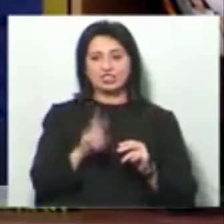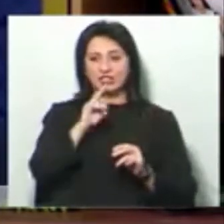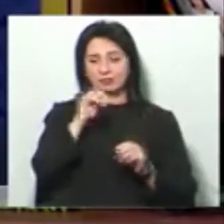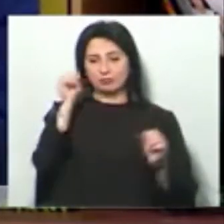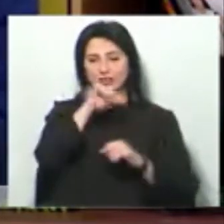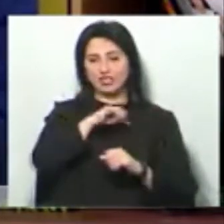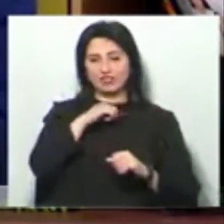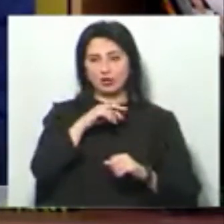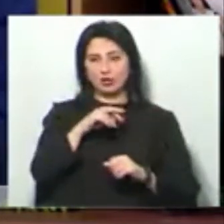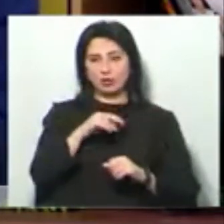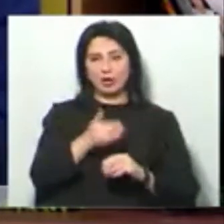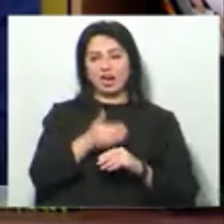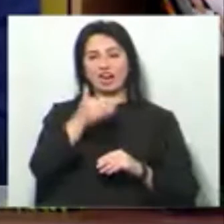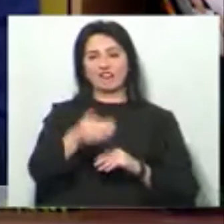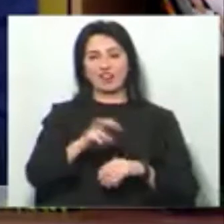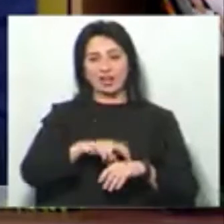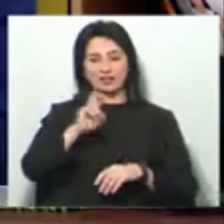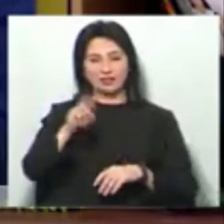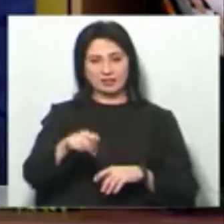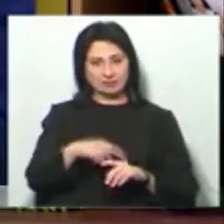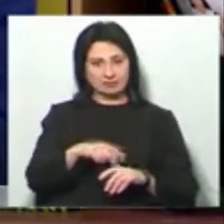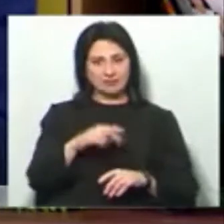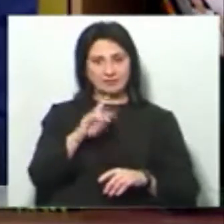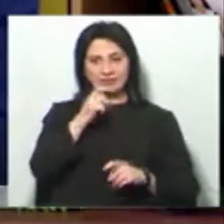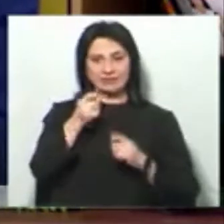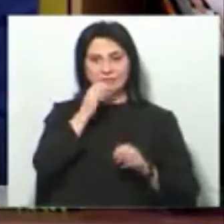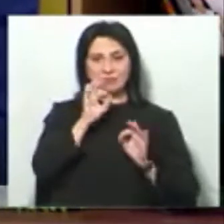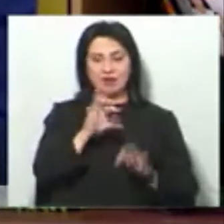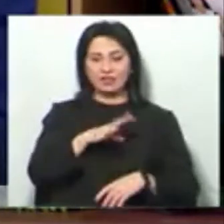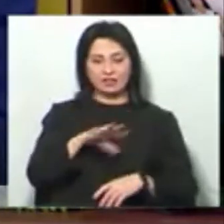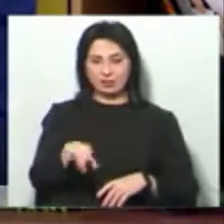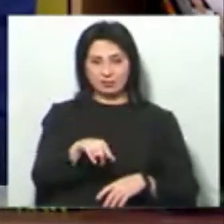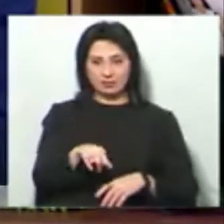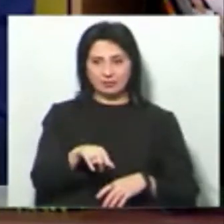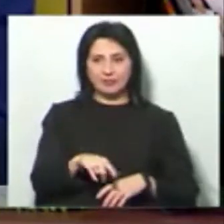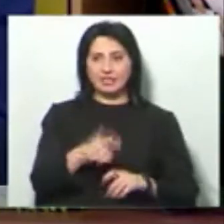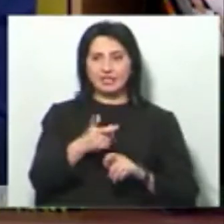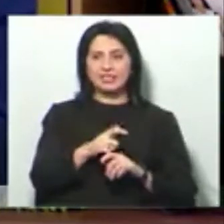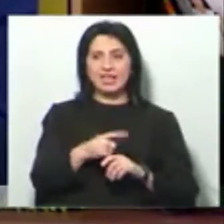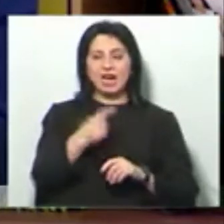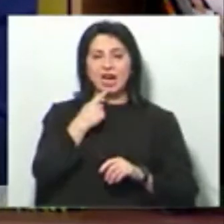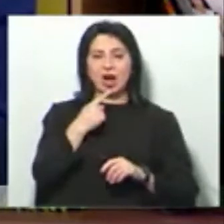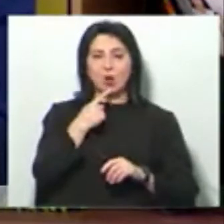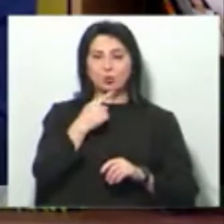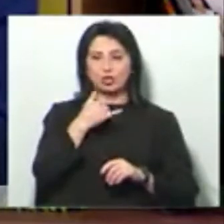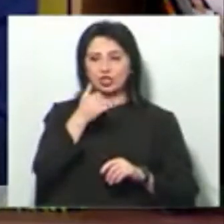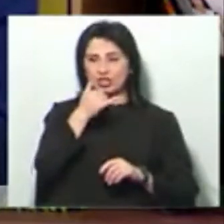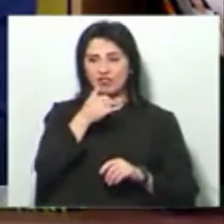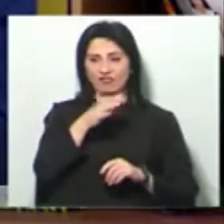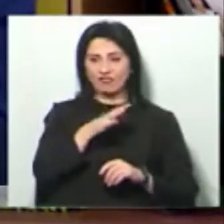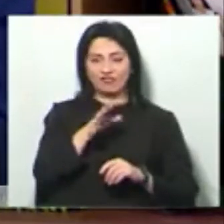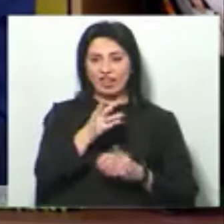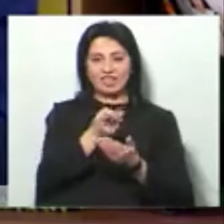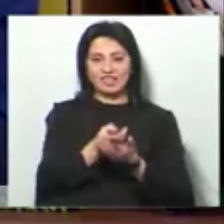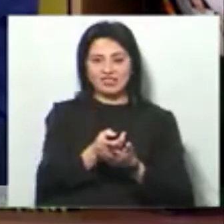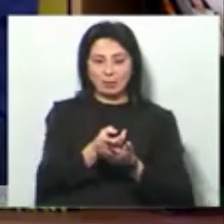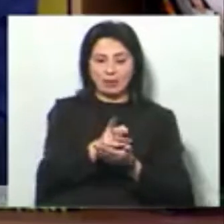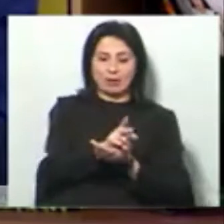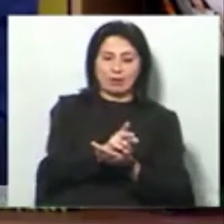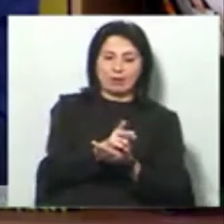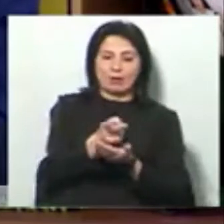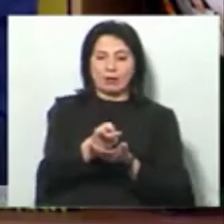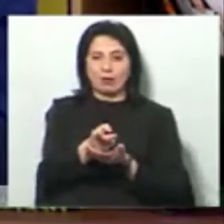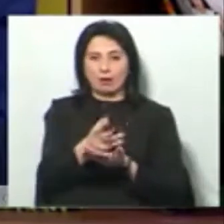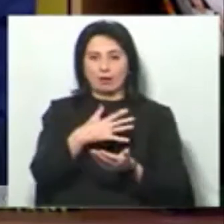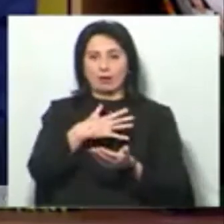მკურნალობა, ან გვიან მოხდა მისი დიაგნოსტიკა, ან არის ადამიანებს როდემ, რომელსაც უკვე ძალიან გაუჭირდა, ვეღარ წვება საწულში, გადაადგილება უჭირს,